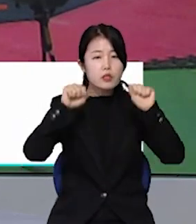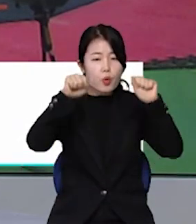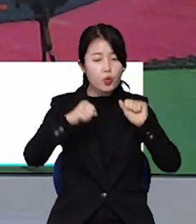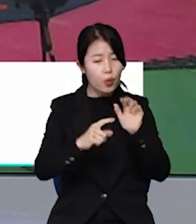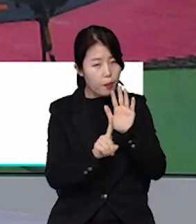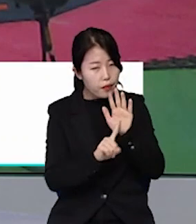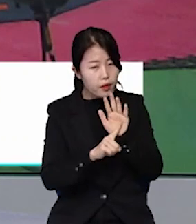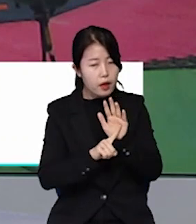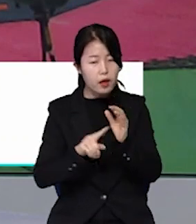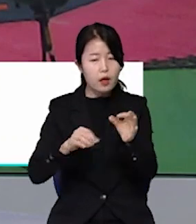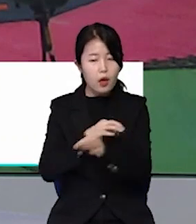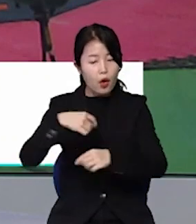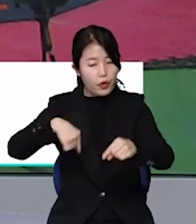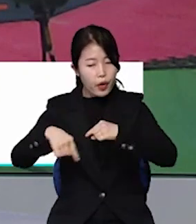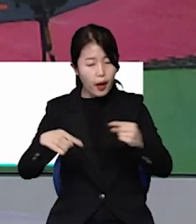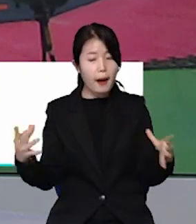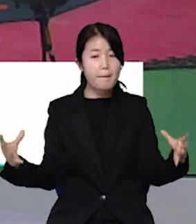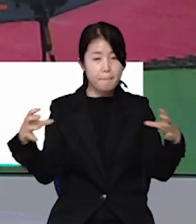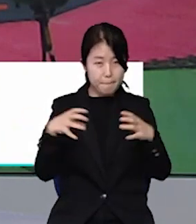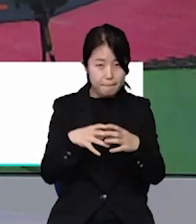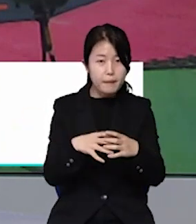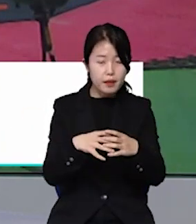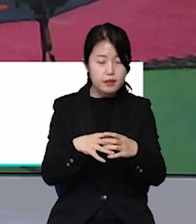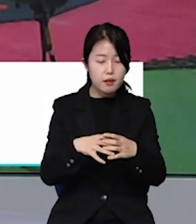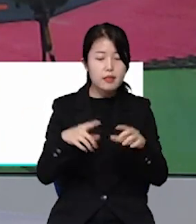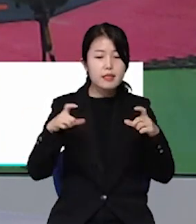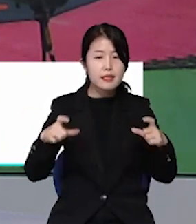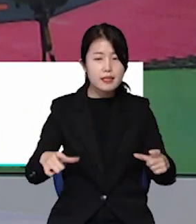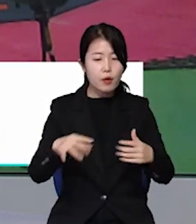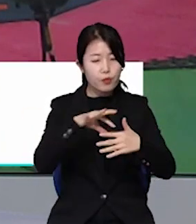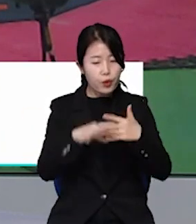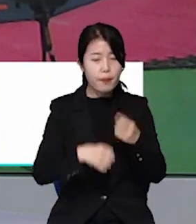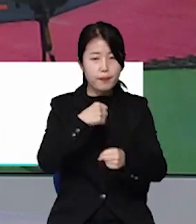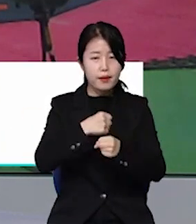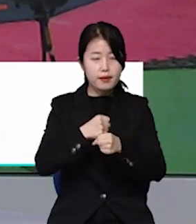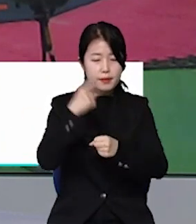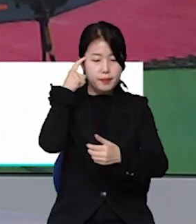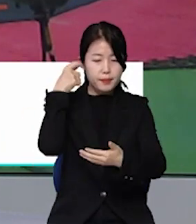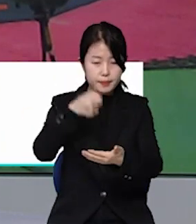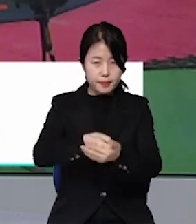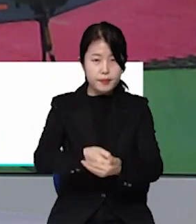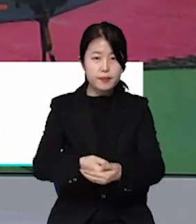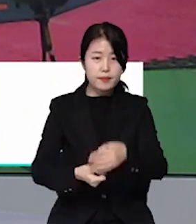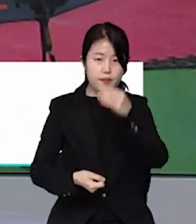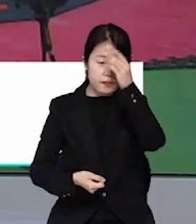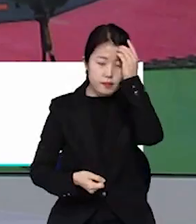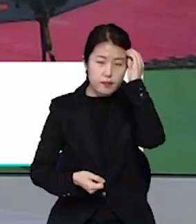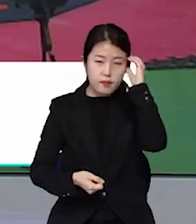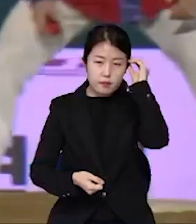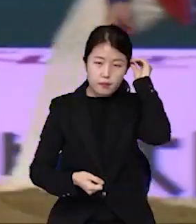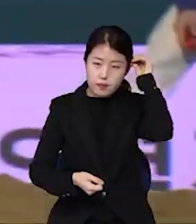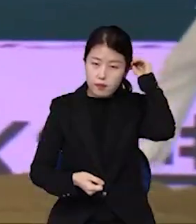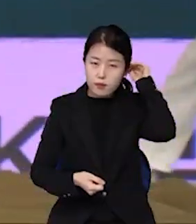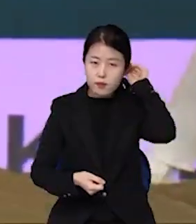마케팅과 경영을 결합한 로컬 콘텐츠로 육성하기로 했습니다. 이동근 기자의 보도입니다.